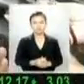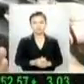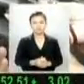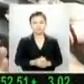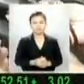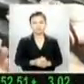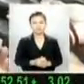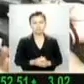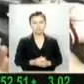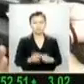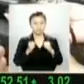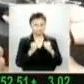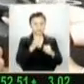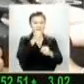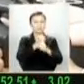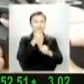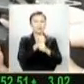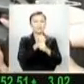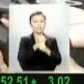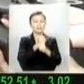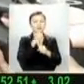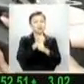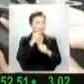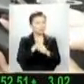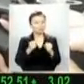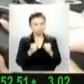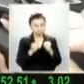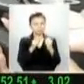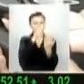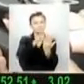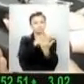ก็เราก็พยายามทำทุกอย่างนะครับตอนนี้เพื่อที่จะ